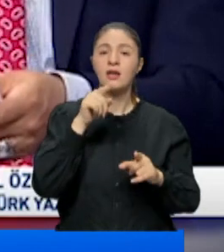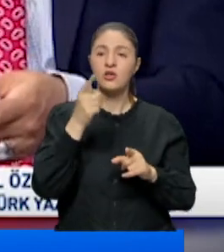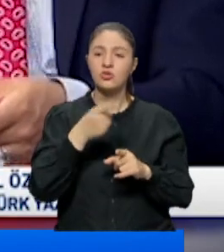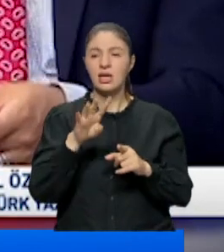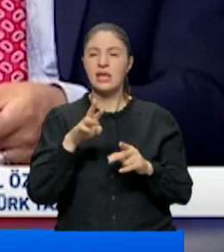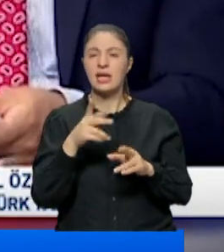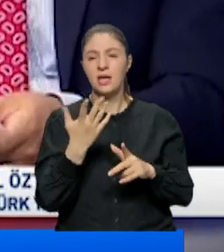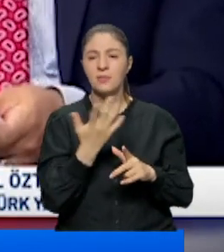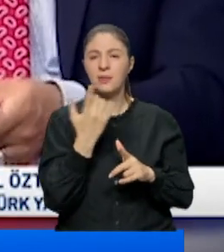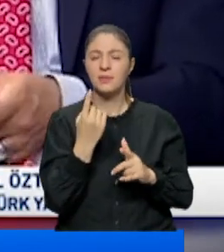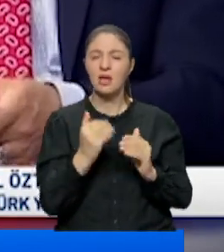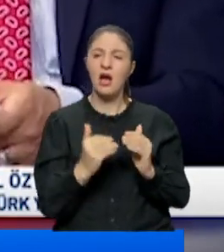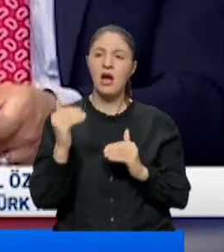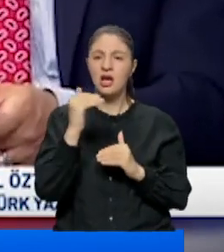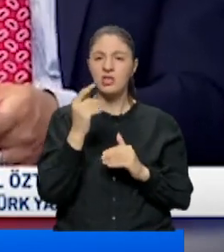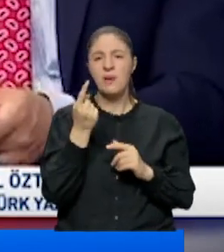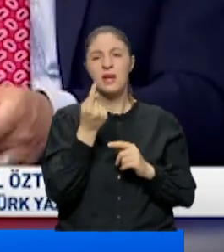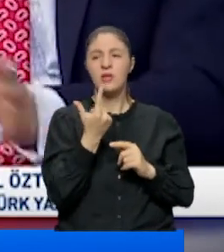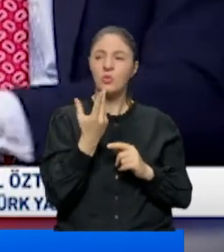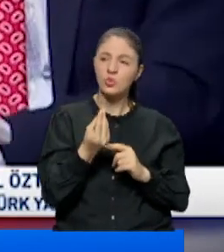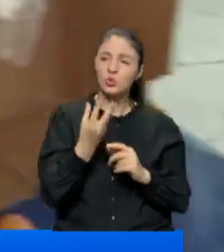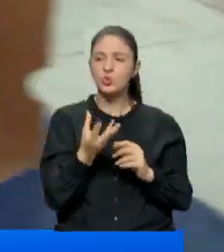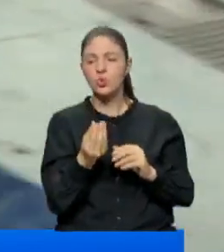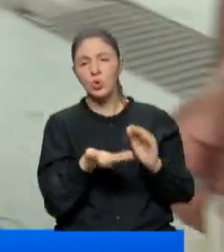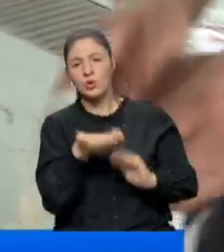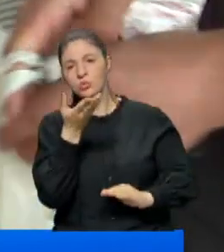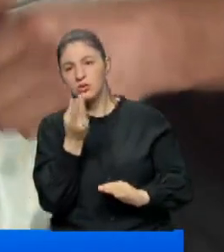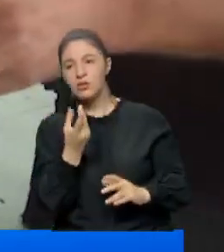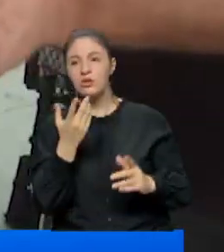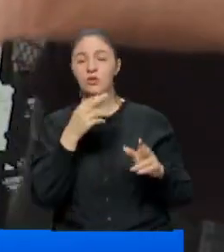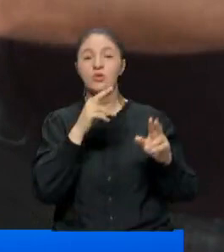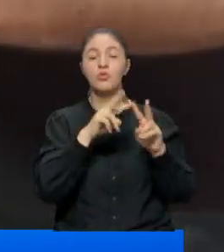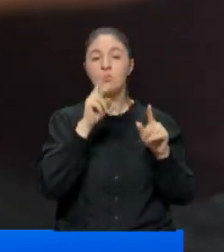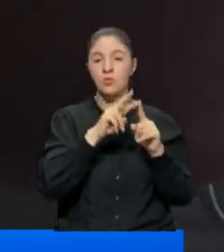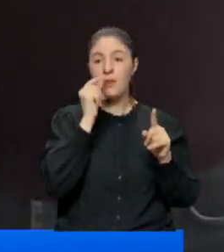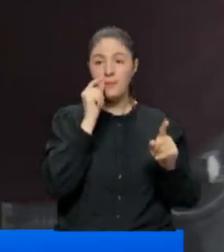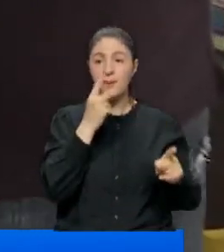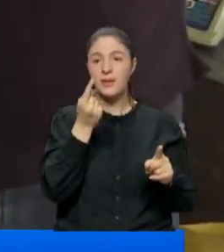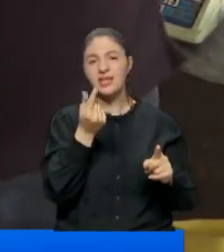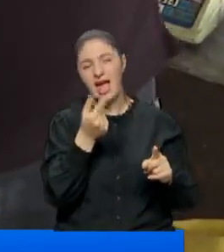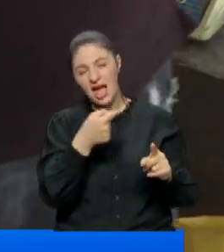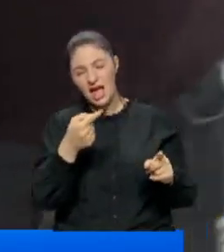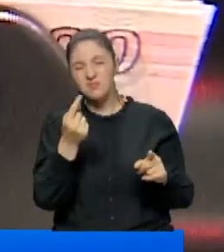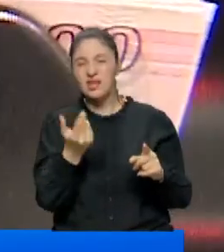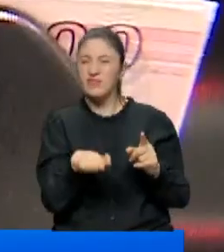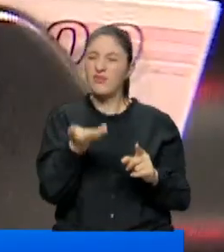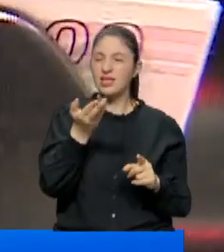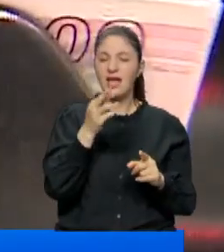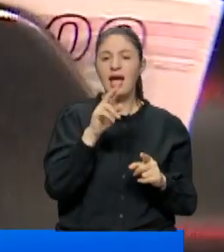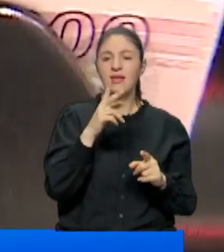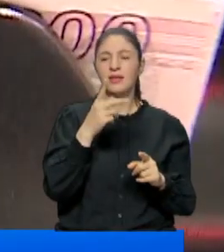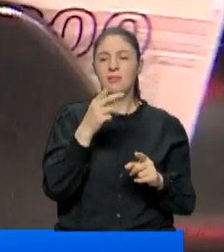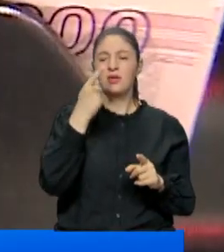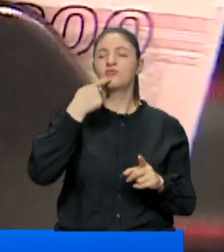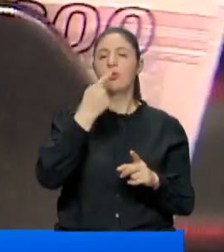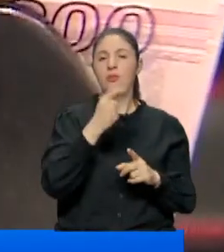40 civarında bir artış ınfaz biraz olur biraz çok olur Kurtulmuş Belki biraz eksik Belki biraz fazla olabilir diye şart